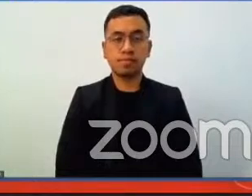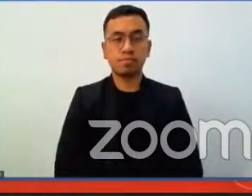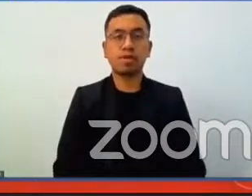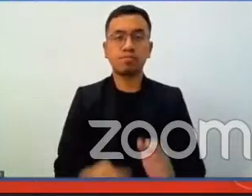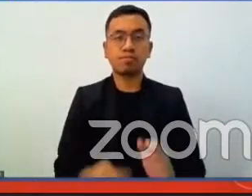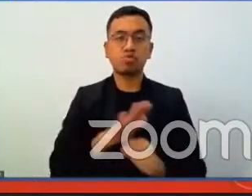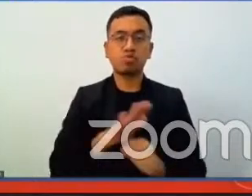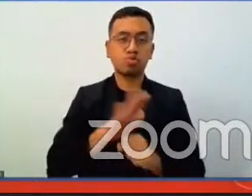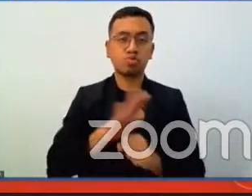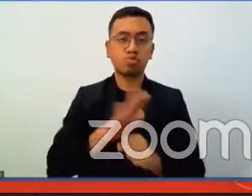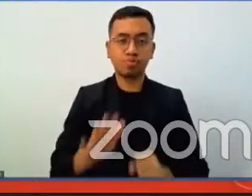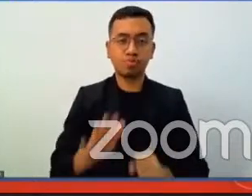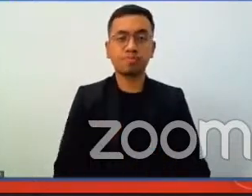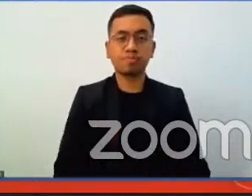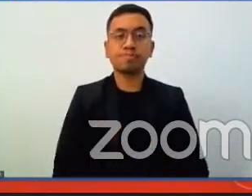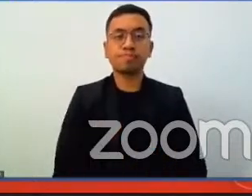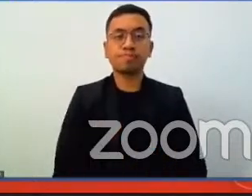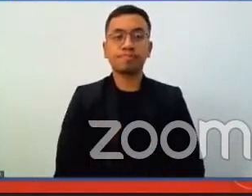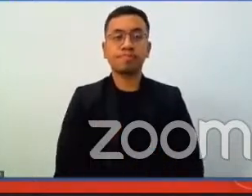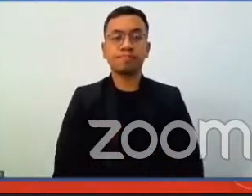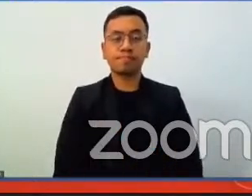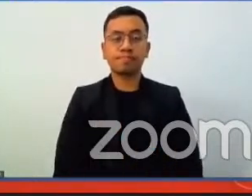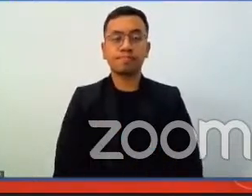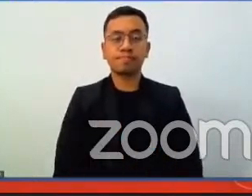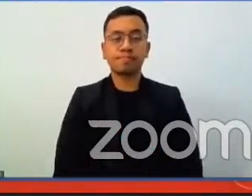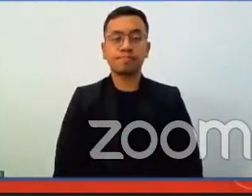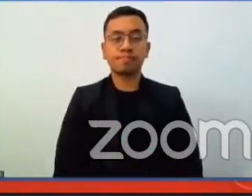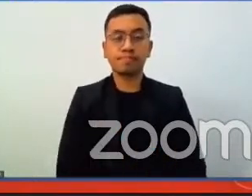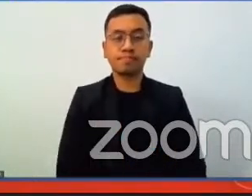Pak Moderator. Baik, baik, Pak